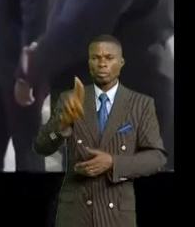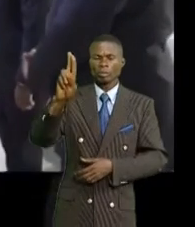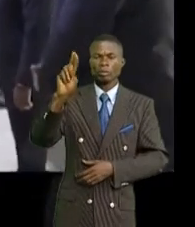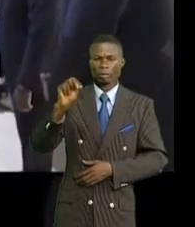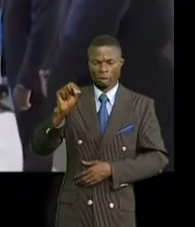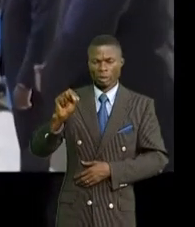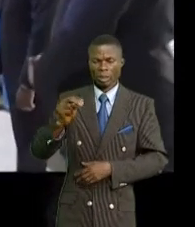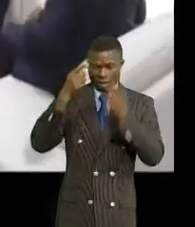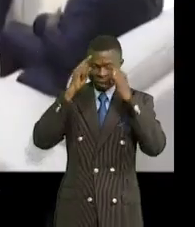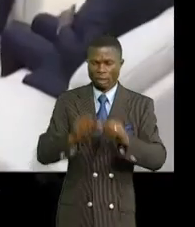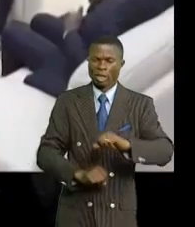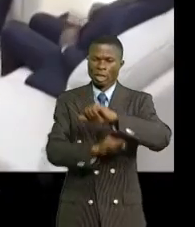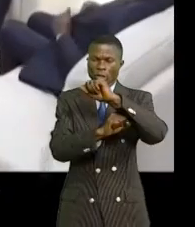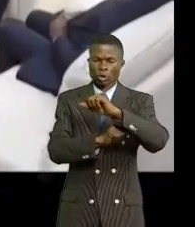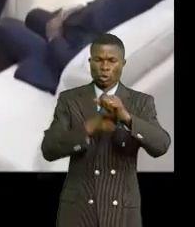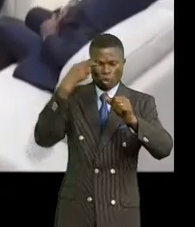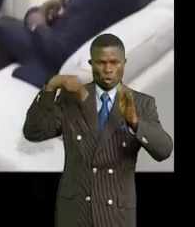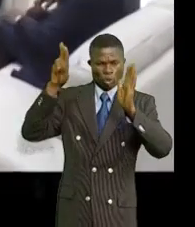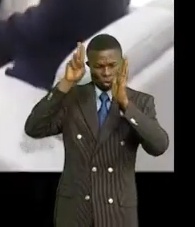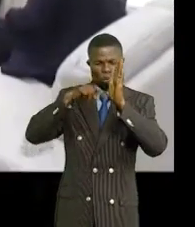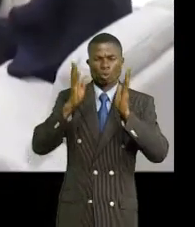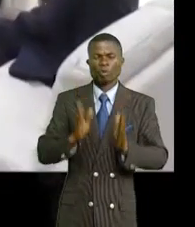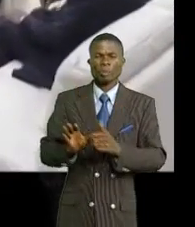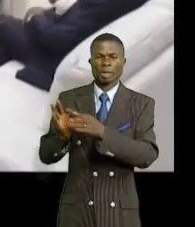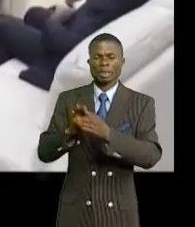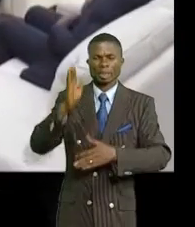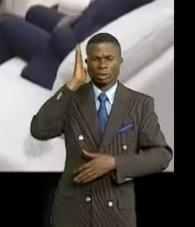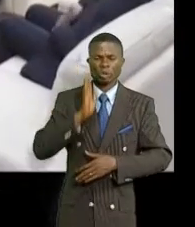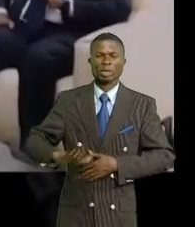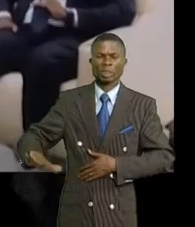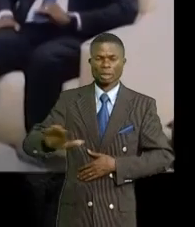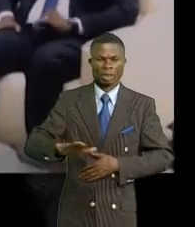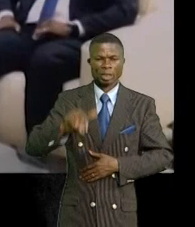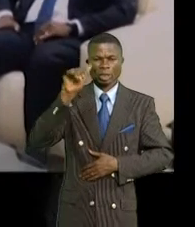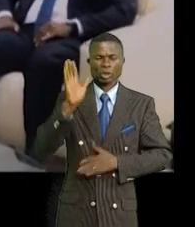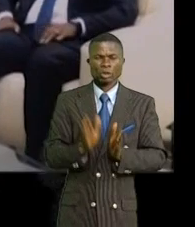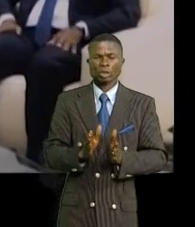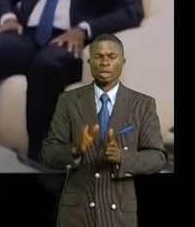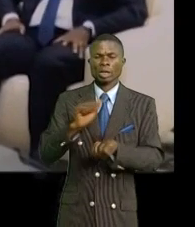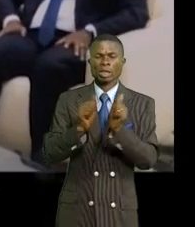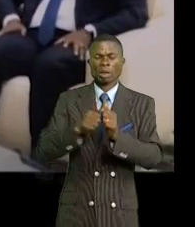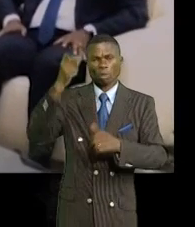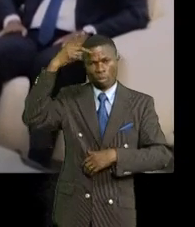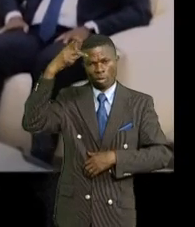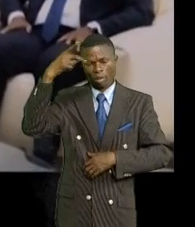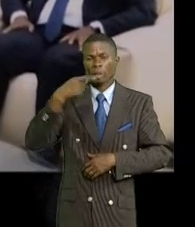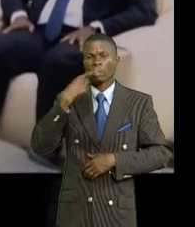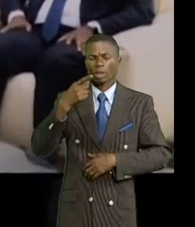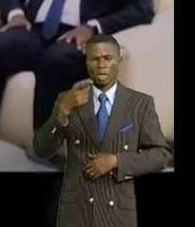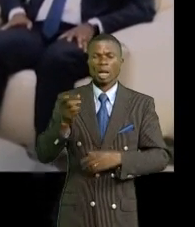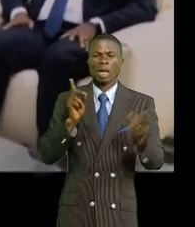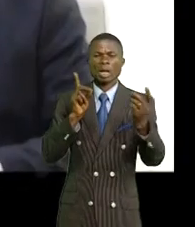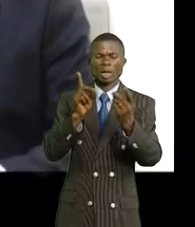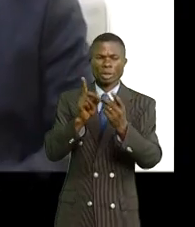offrir son soutien au gouvernement de l'Union sacrée de la Nation. Son directeur de la division des affaires politiques l'a dit au sortir de l'audience que lui